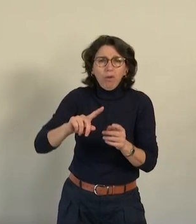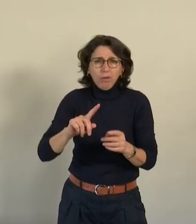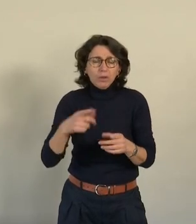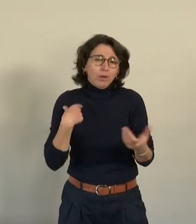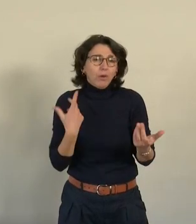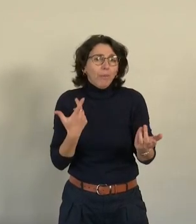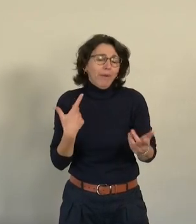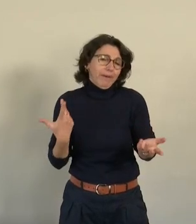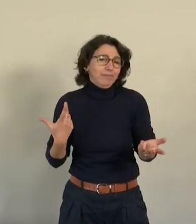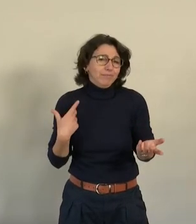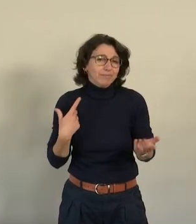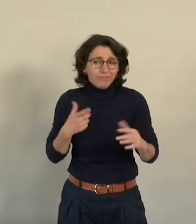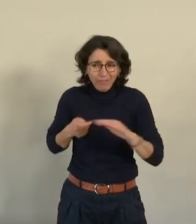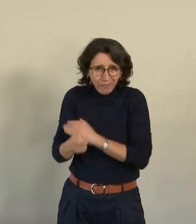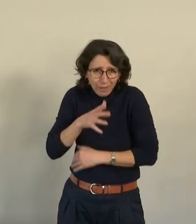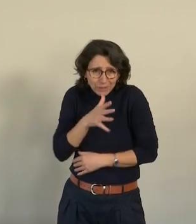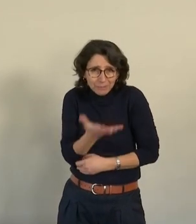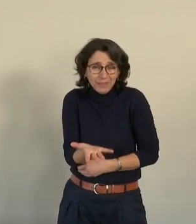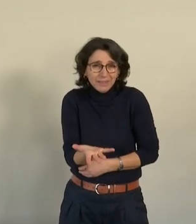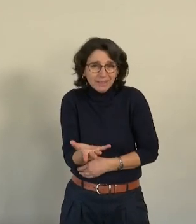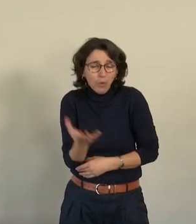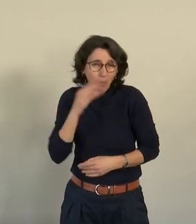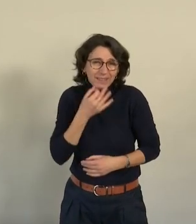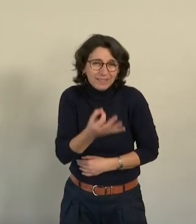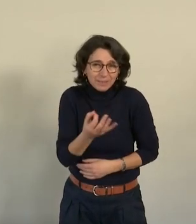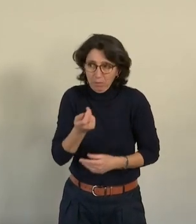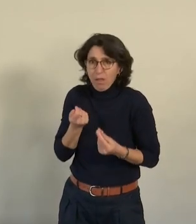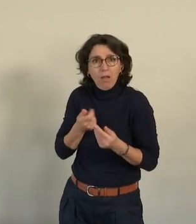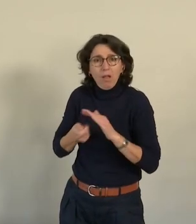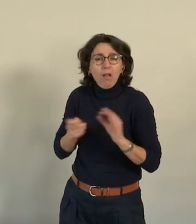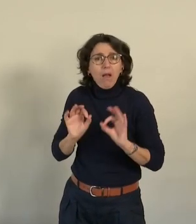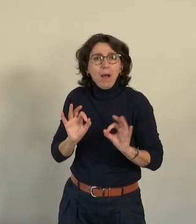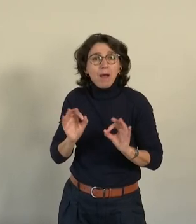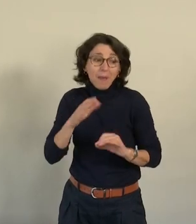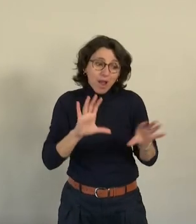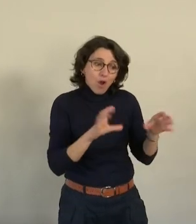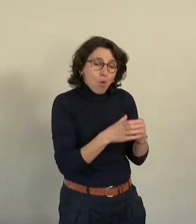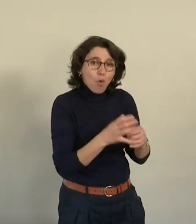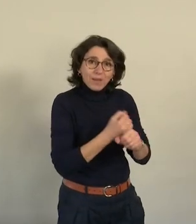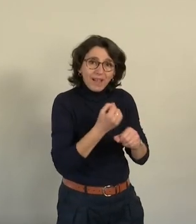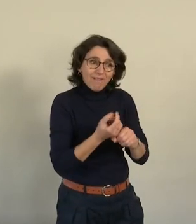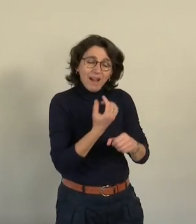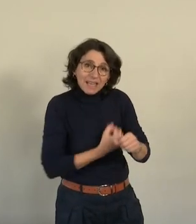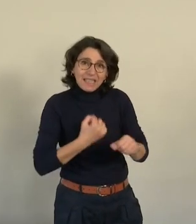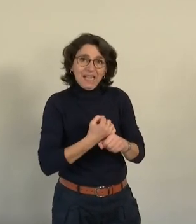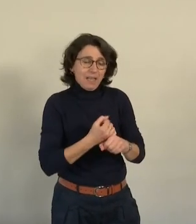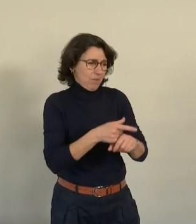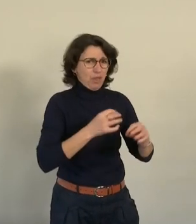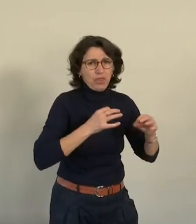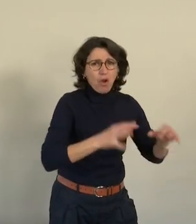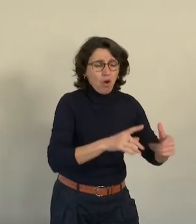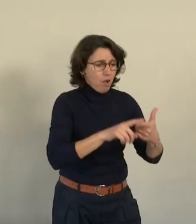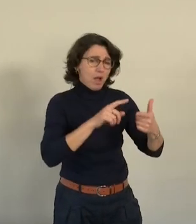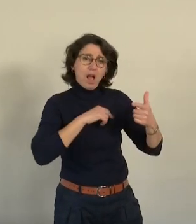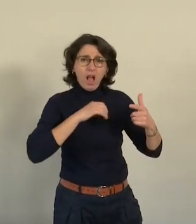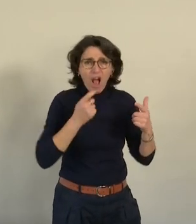mettez dans l'incapacité de financer mais de mettre en place des groupes de travail qui vont mobiliser du temps et de l'argent du